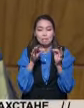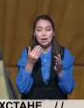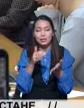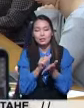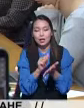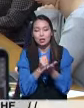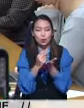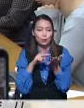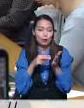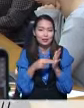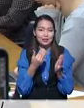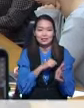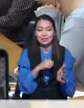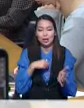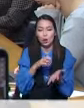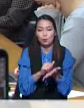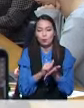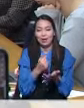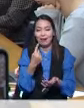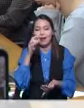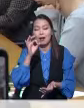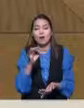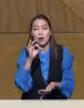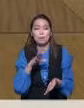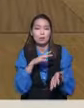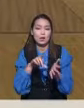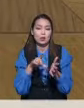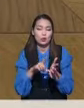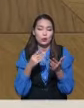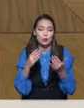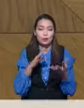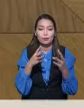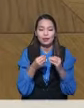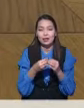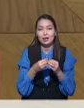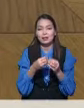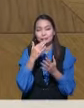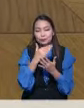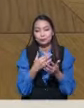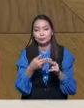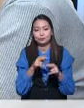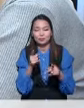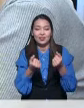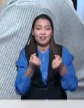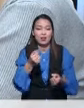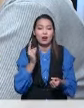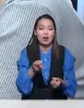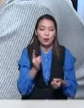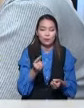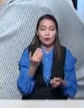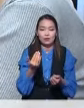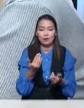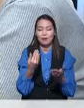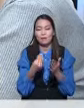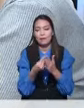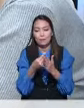рамках которого самозанятые выплачивают всего 1% налога. Большинство пользователей данной привилегии – это водители такси, рассказали в Министерстве финансов.